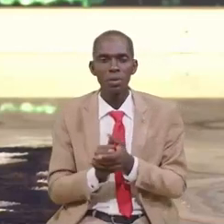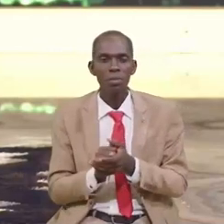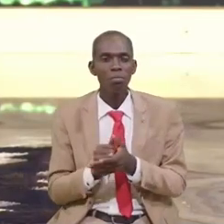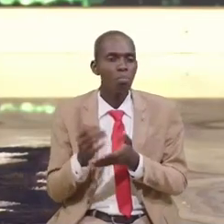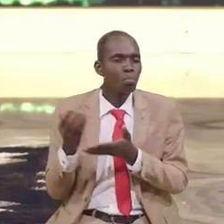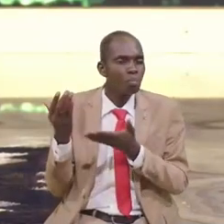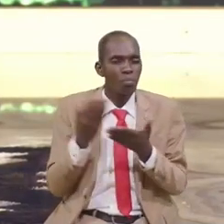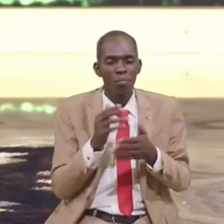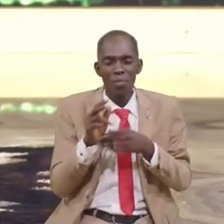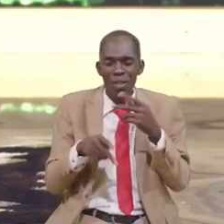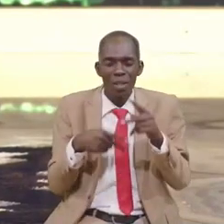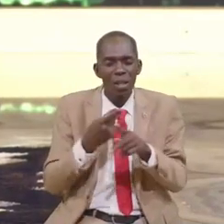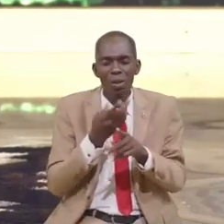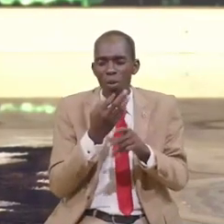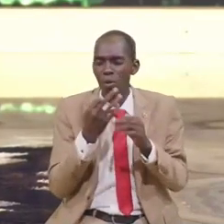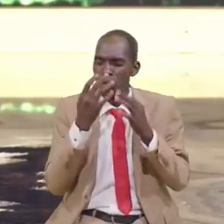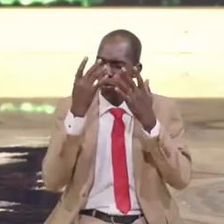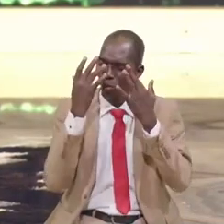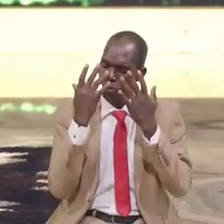causé un chagrin